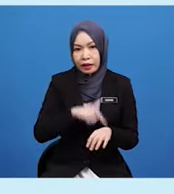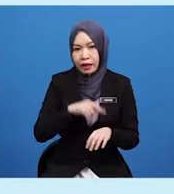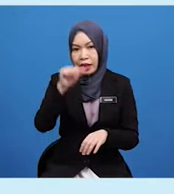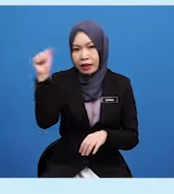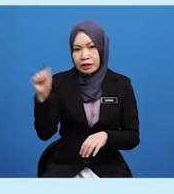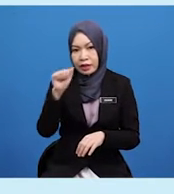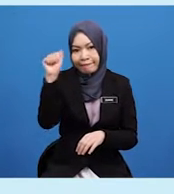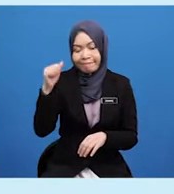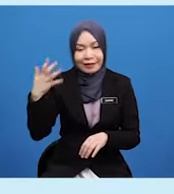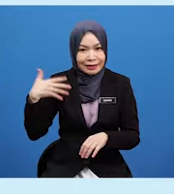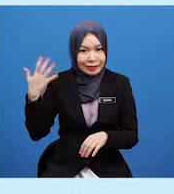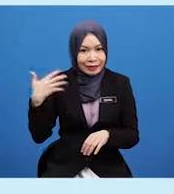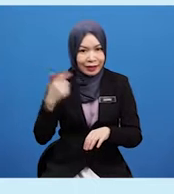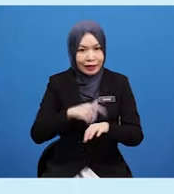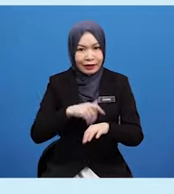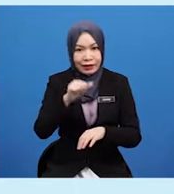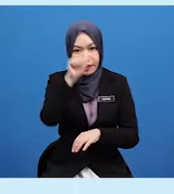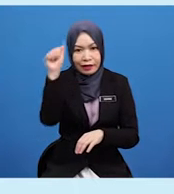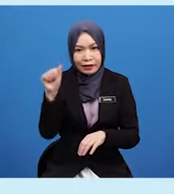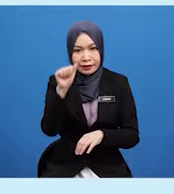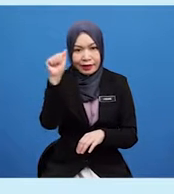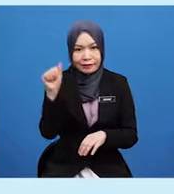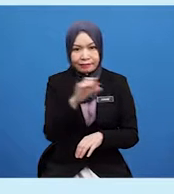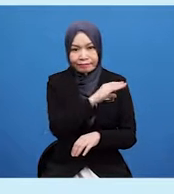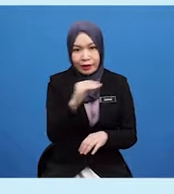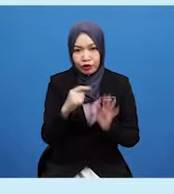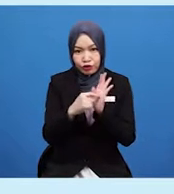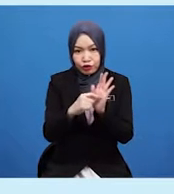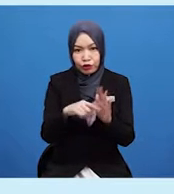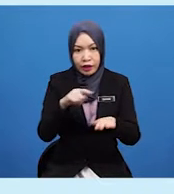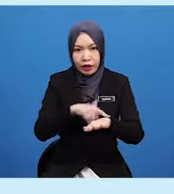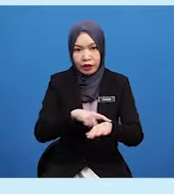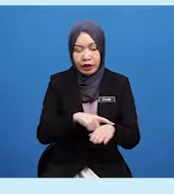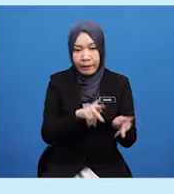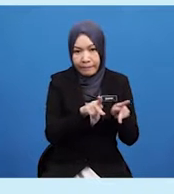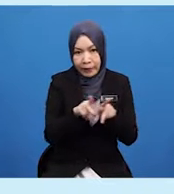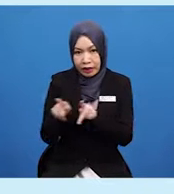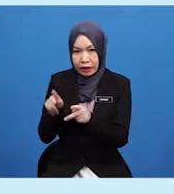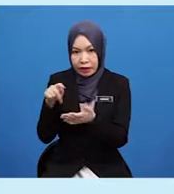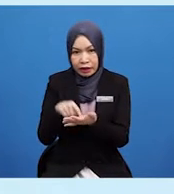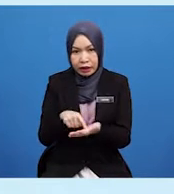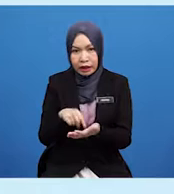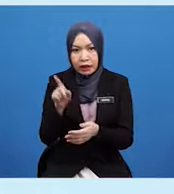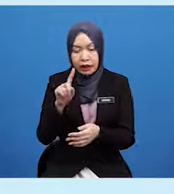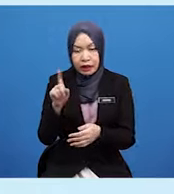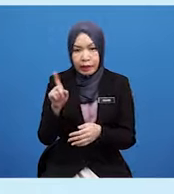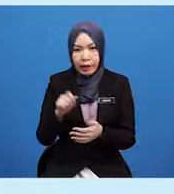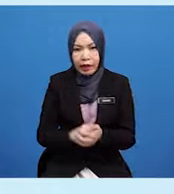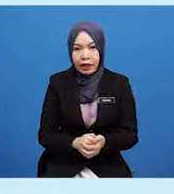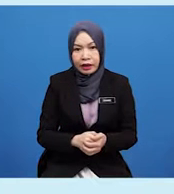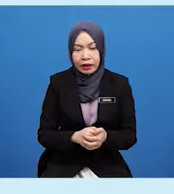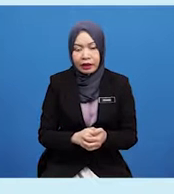dan label kan di atas peti yang ditunjukkan Di negara manakah letaknya lokasi Goa yang